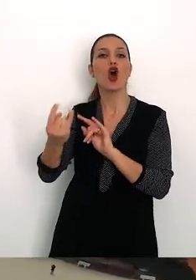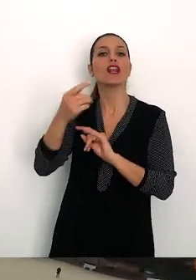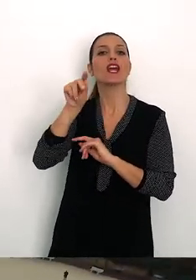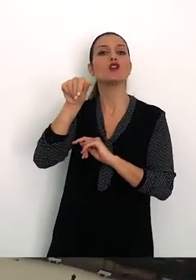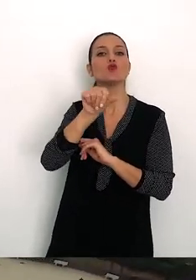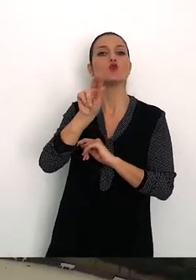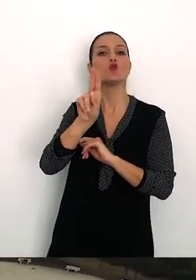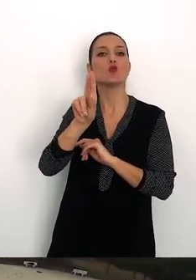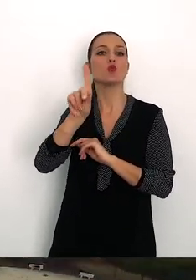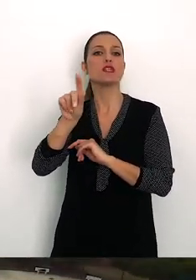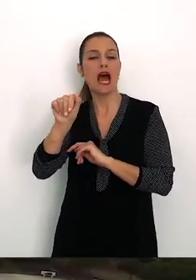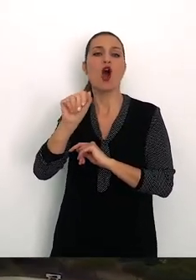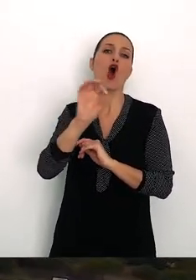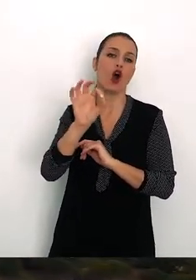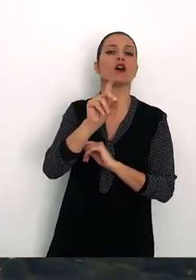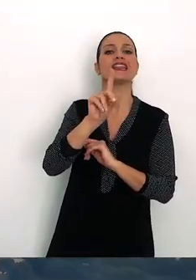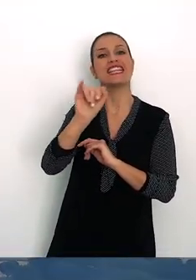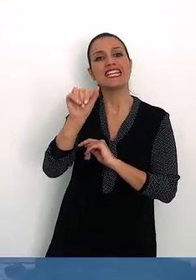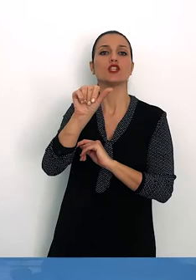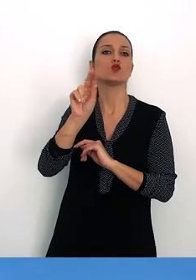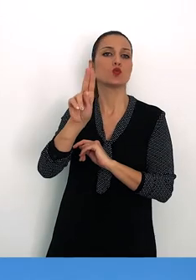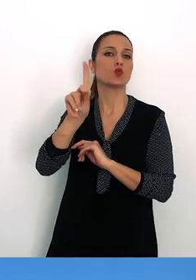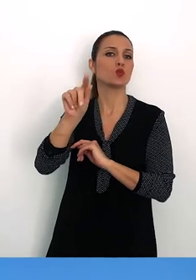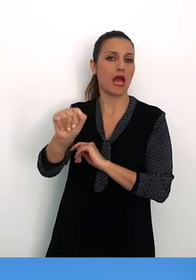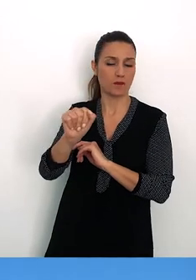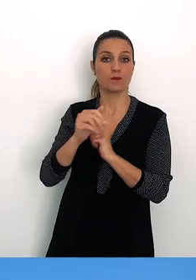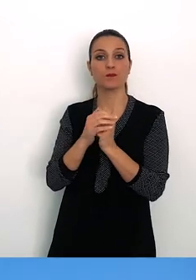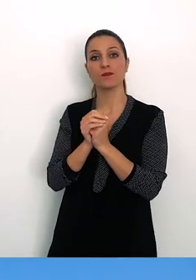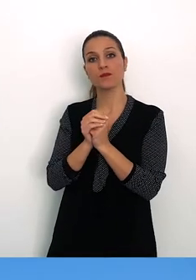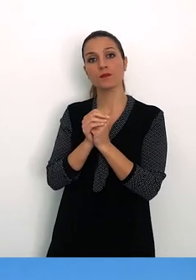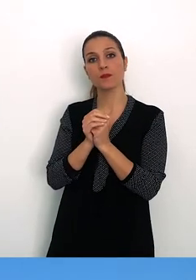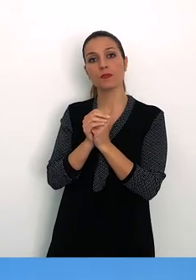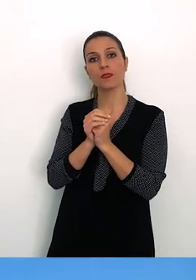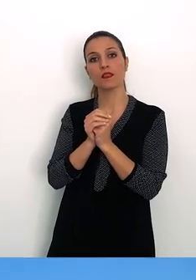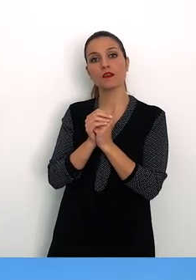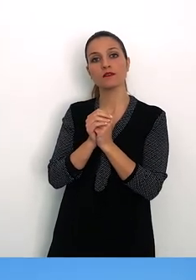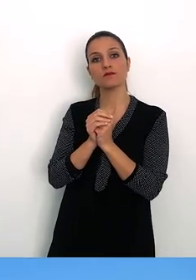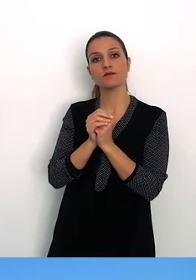denominata Torre Suda o Torre di Suda.